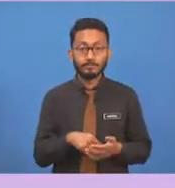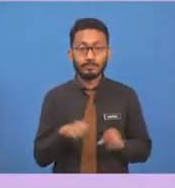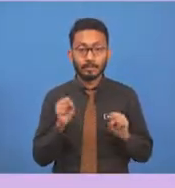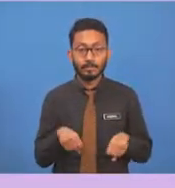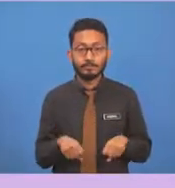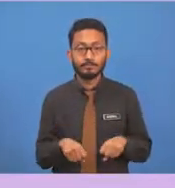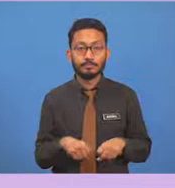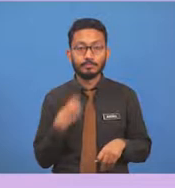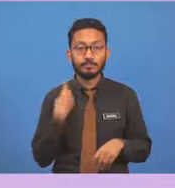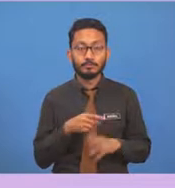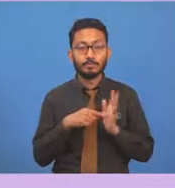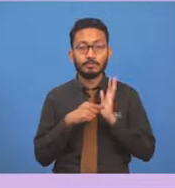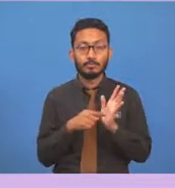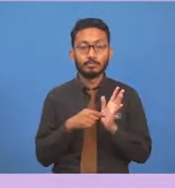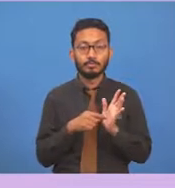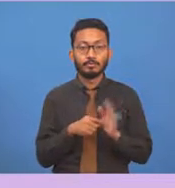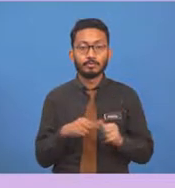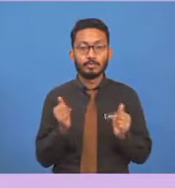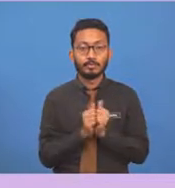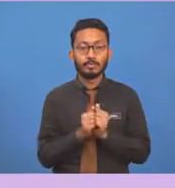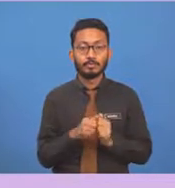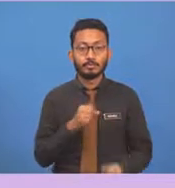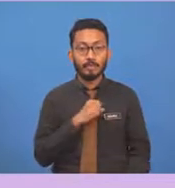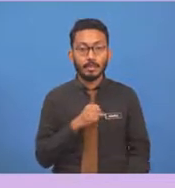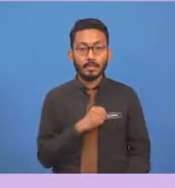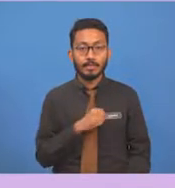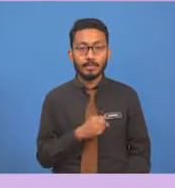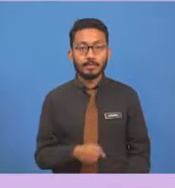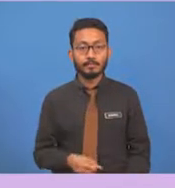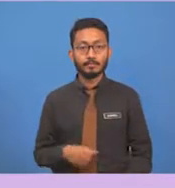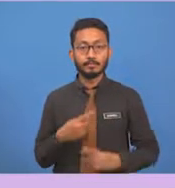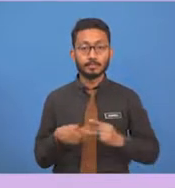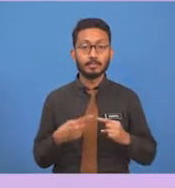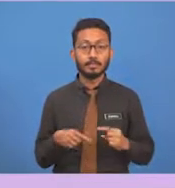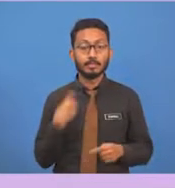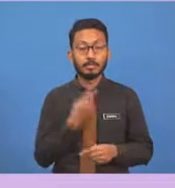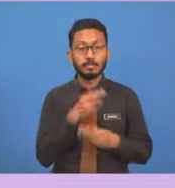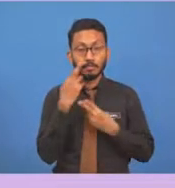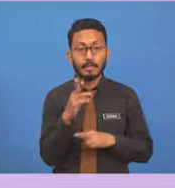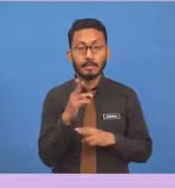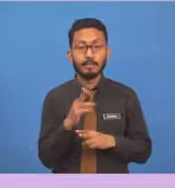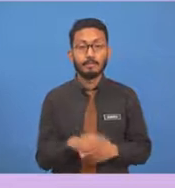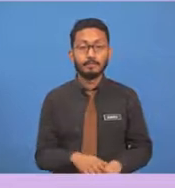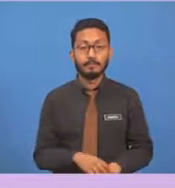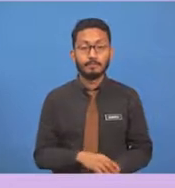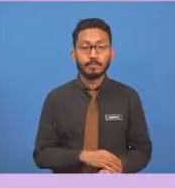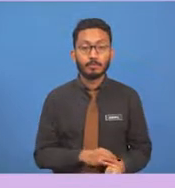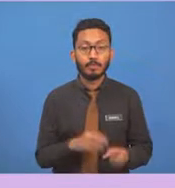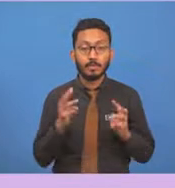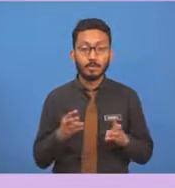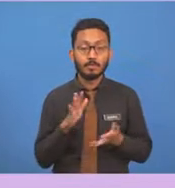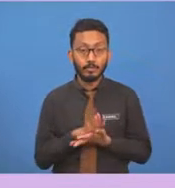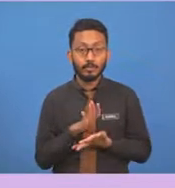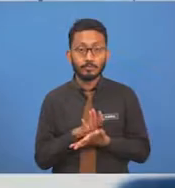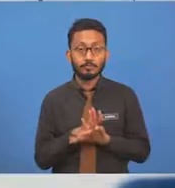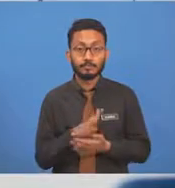perlakuan kita. Apabila kita menghormati warga sekolah dan pelawat, akan mewujudkan hubungan yang mesra dengan